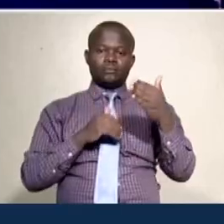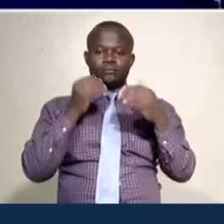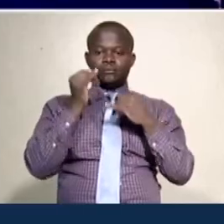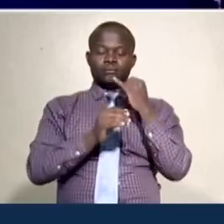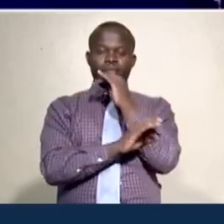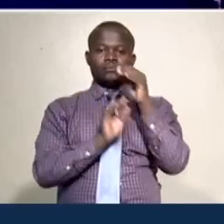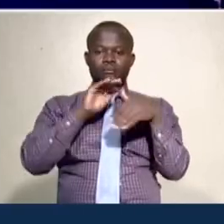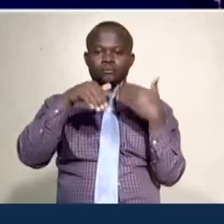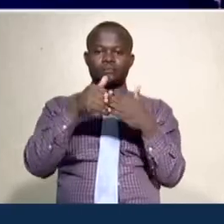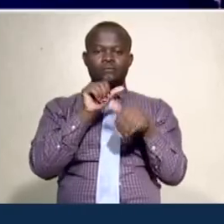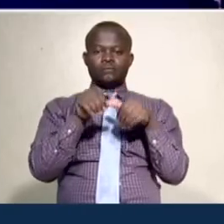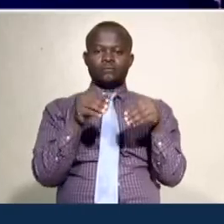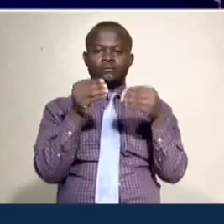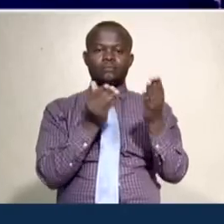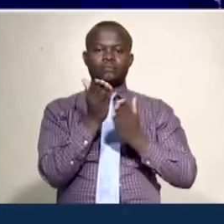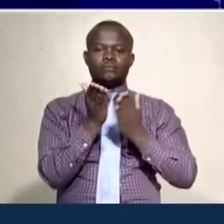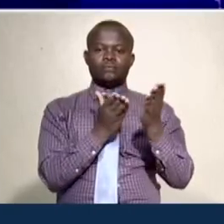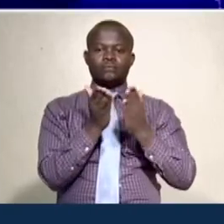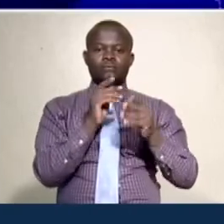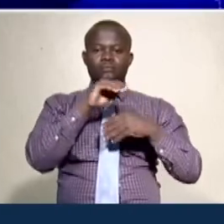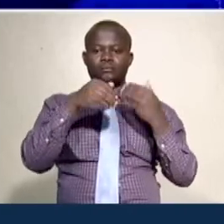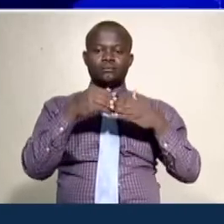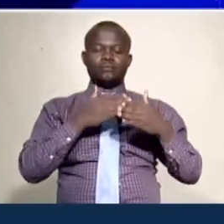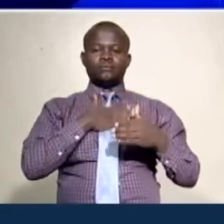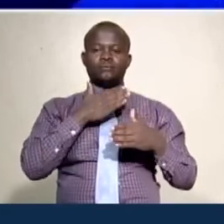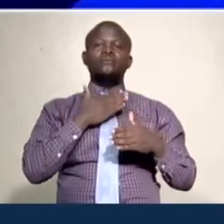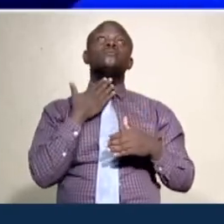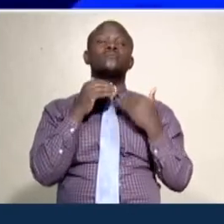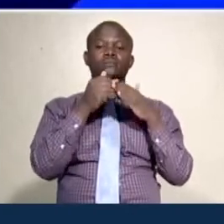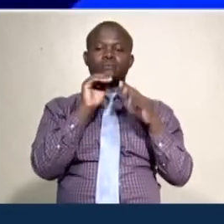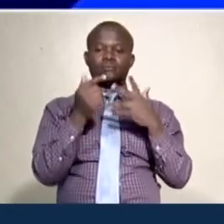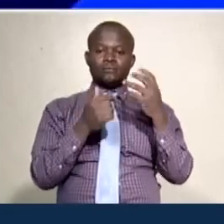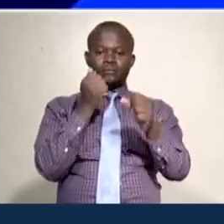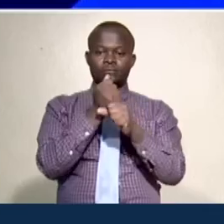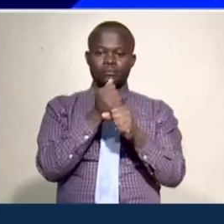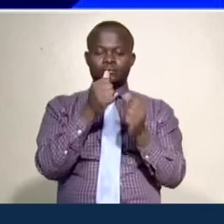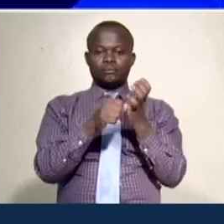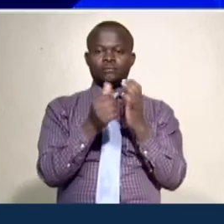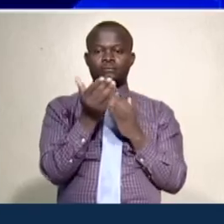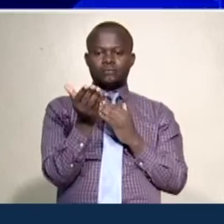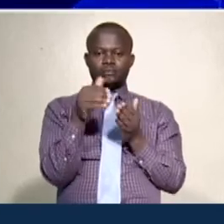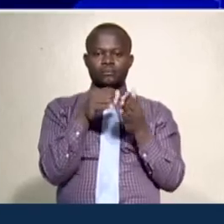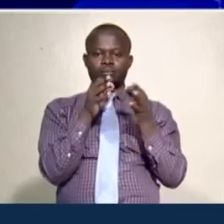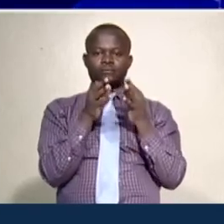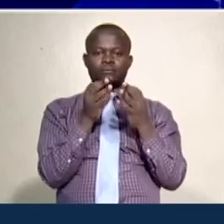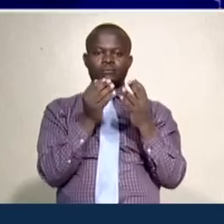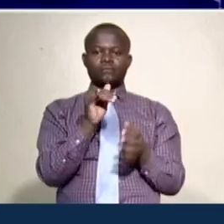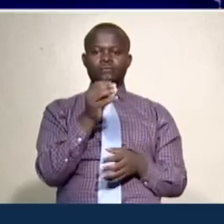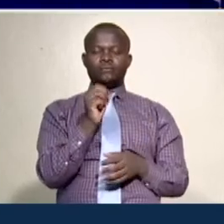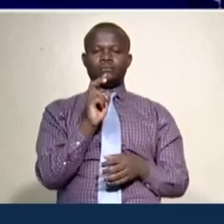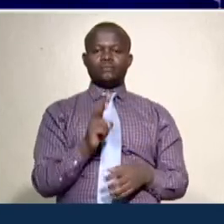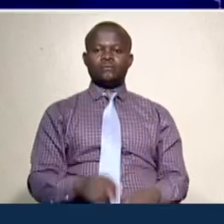mu bijyanye n'imitangire ya serivisi. Abaturage bakaba bifuza ko hagira igikorwa kuri iki kibazo. Inkuru irambuye twayiteguriwe na Jean Marie